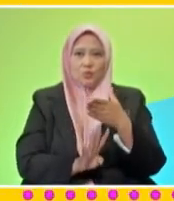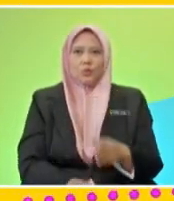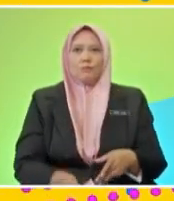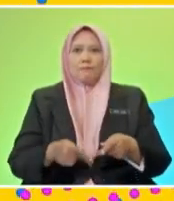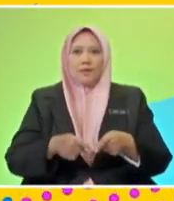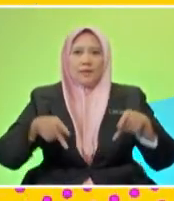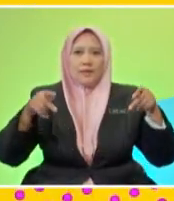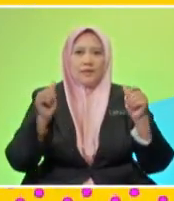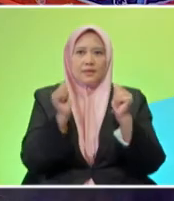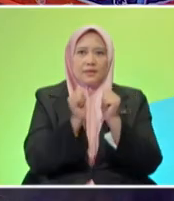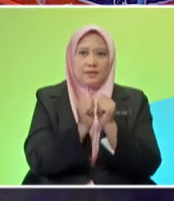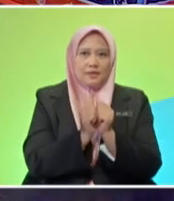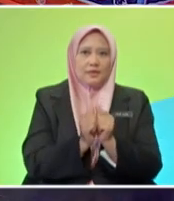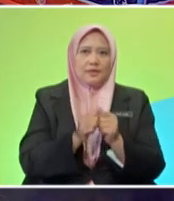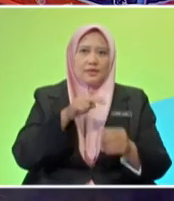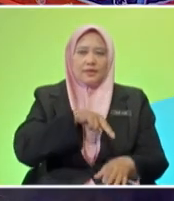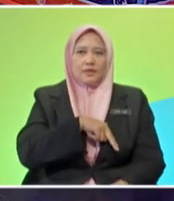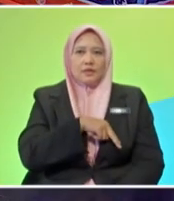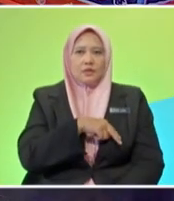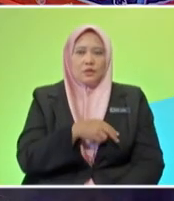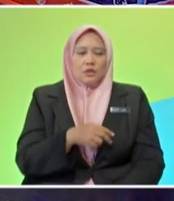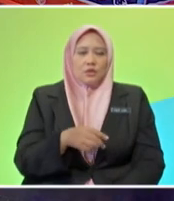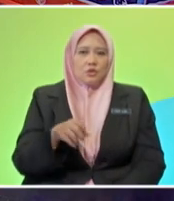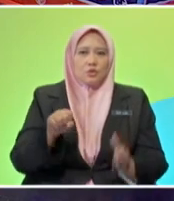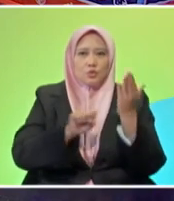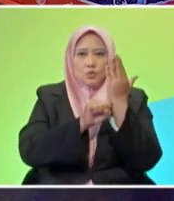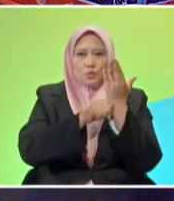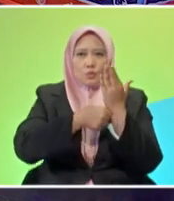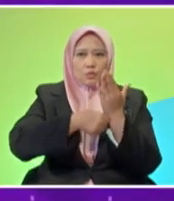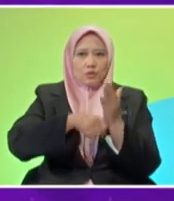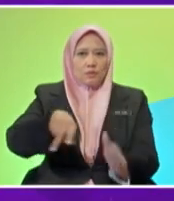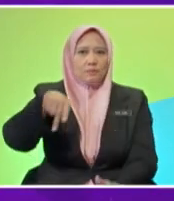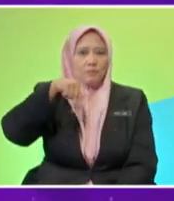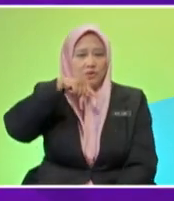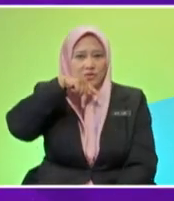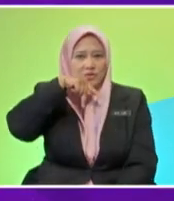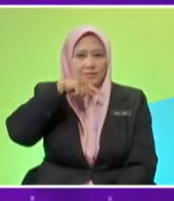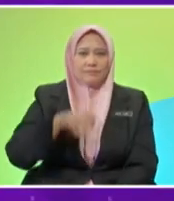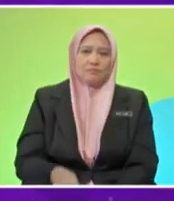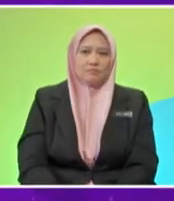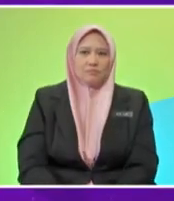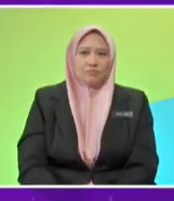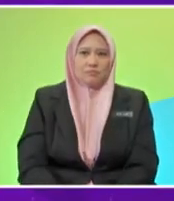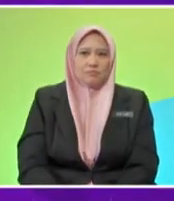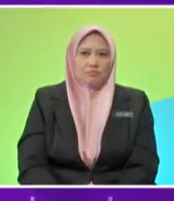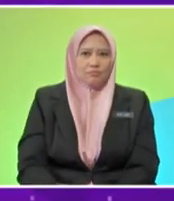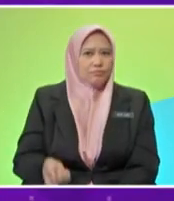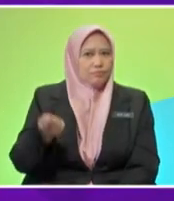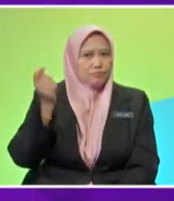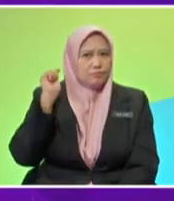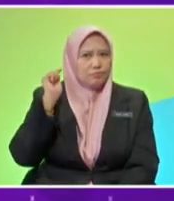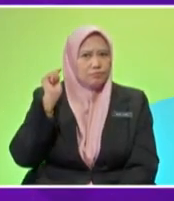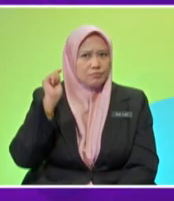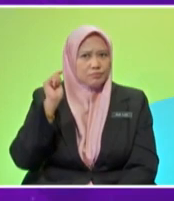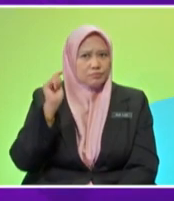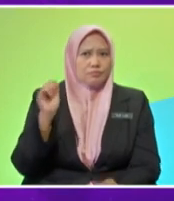Isi suku pinggan lagi dengan sumber protein. Tadi isi suku pinggan dengan hasil bijirin. Ini perenggan 3,